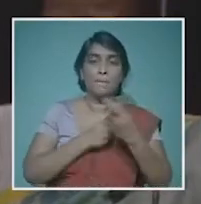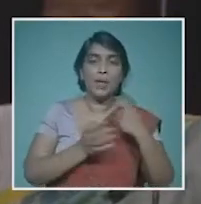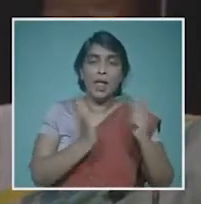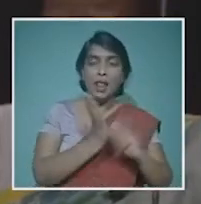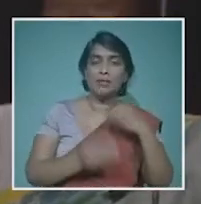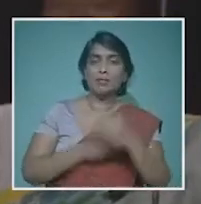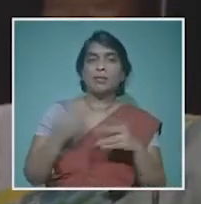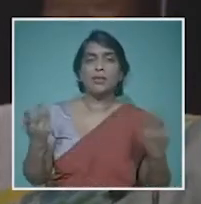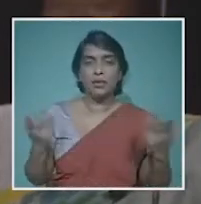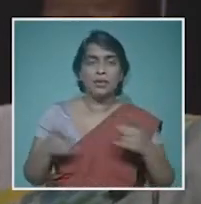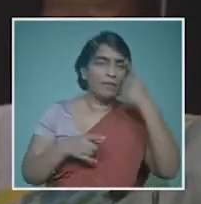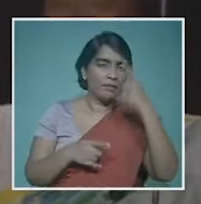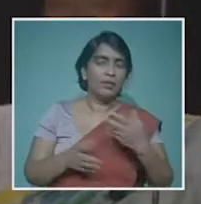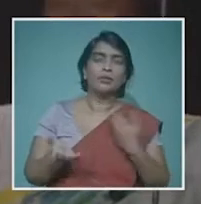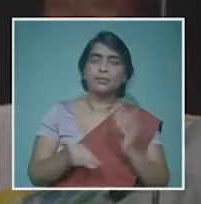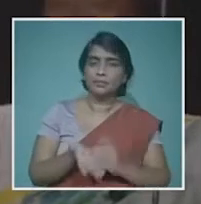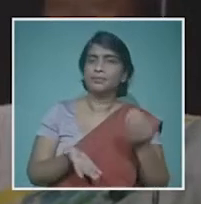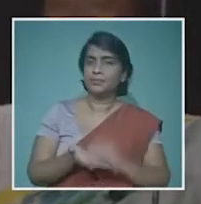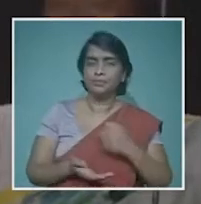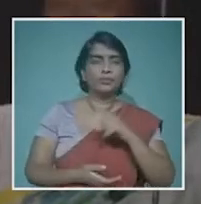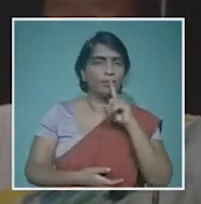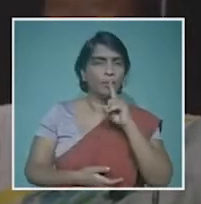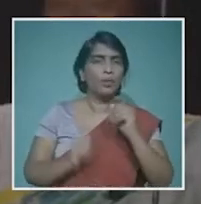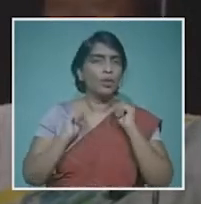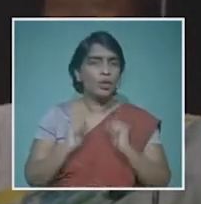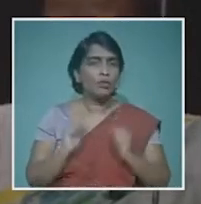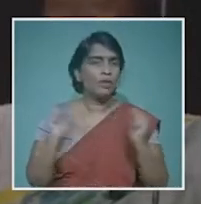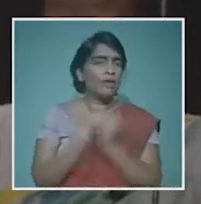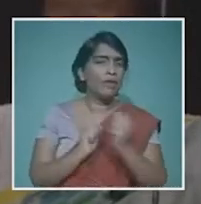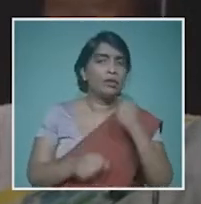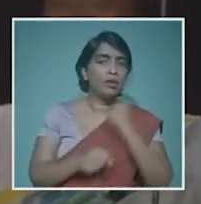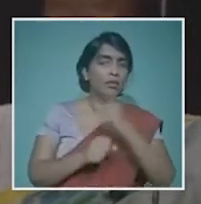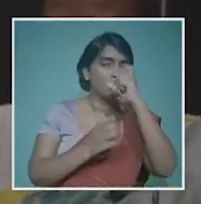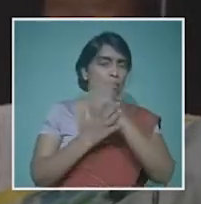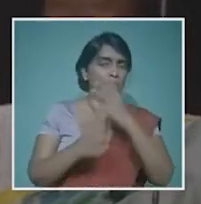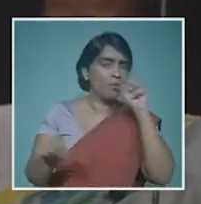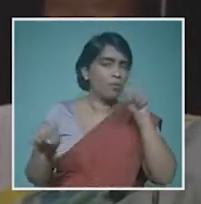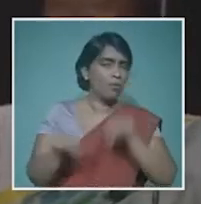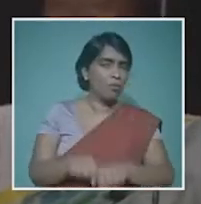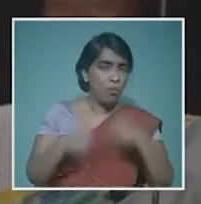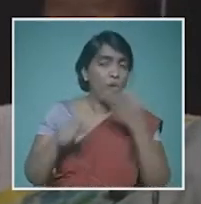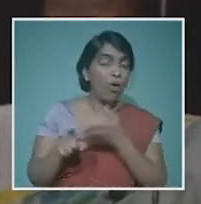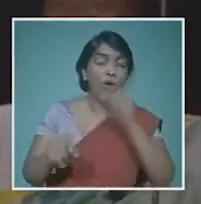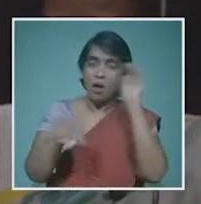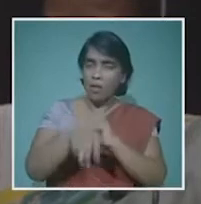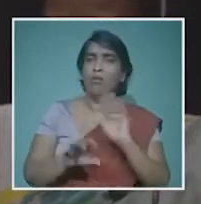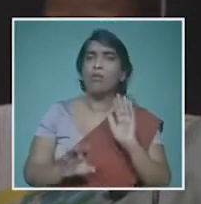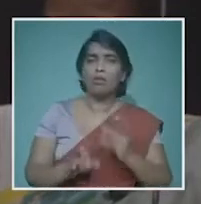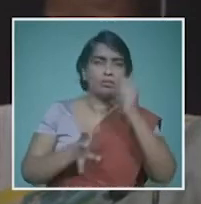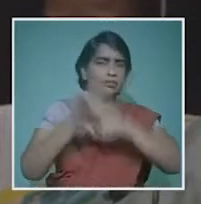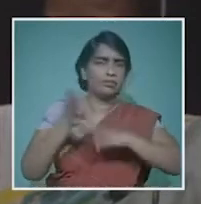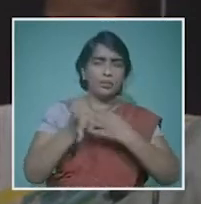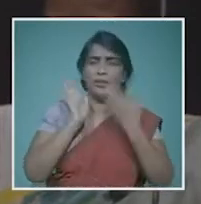වුණා. ඒක නිසා තමයි මම දිගින් දිගටම කිව්වේ කවුද මේක කරේ කියලා ආණ්ඩු ක්‍රම ව්‍යවස්ථා උල්ලංඝනය කරපු අය ගැන හොයන්න ඕන කියලා. අයවැය